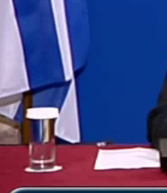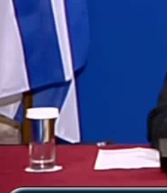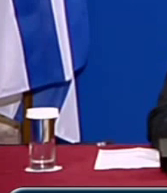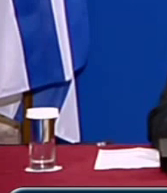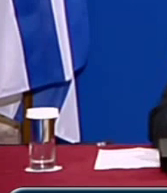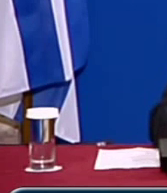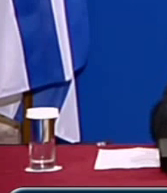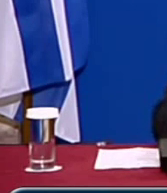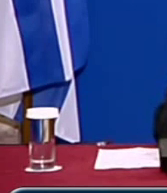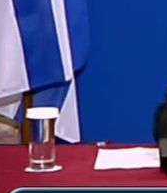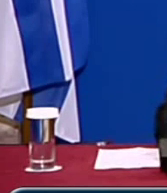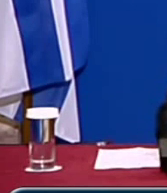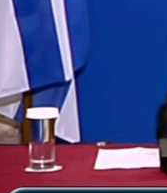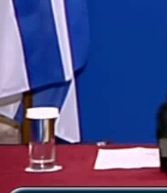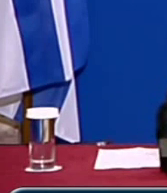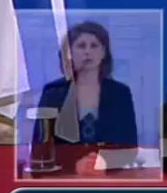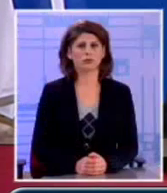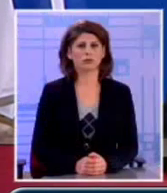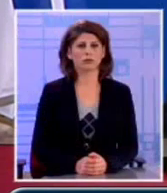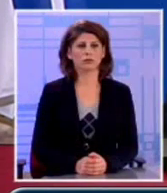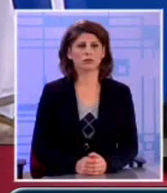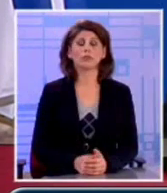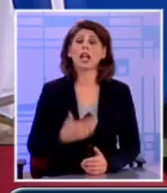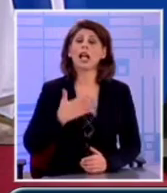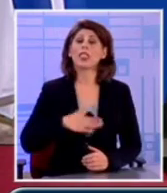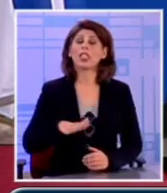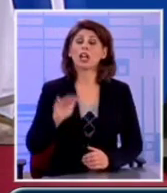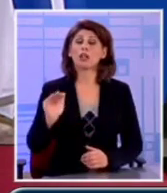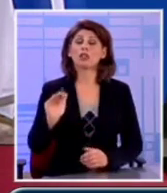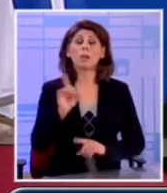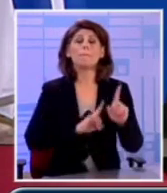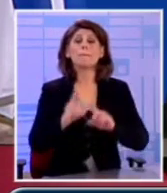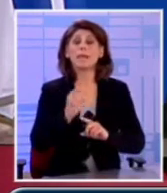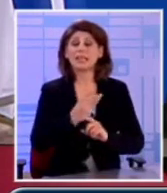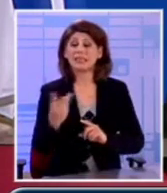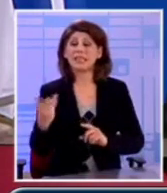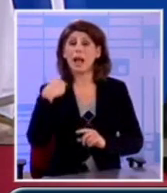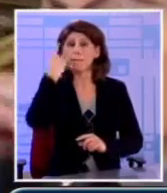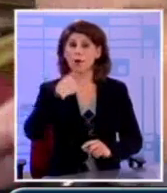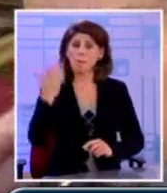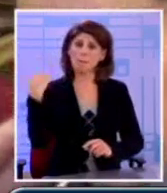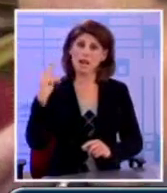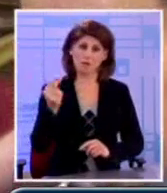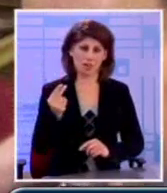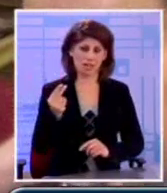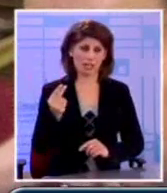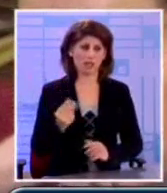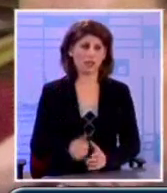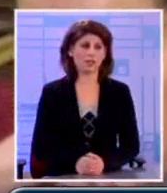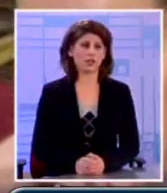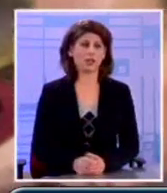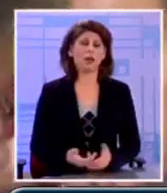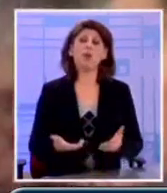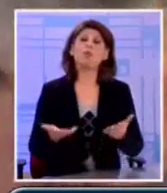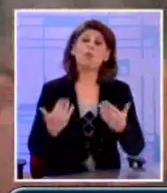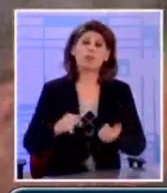Γκαλονάκη από Πρακτορείο Ειδήσεων Ινών. Θέλω να ρωτήσω καταρχήν ποια είναι αυτά τα τρία πρόσωπα, πρώην βουλευτές, οι οποίοι δεν θα έχουν